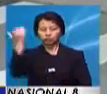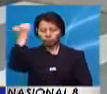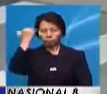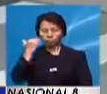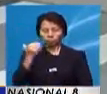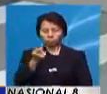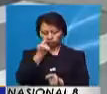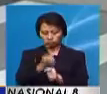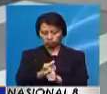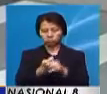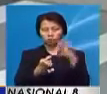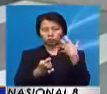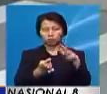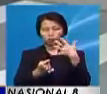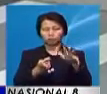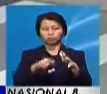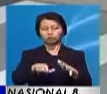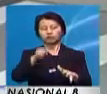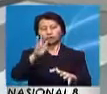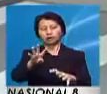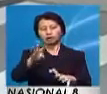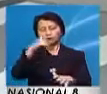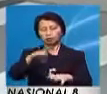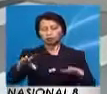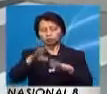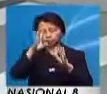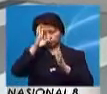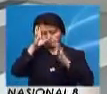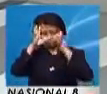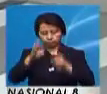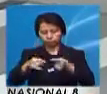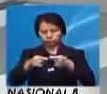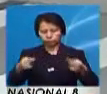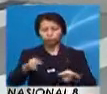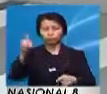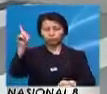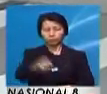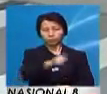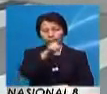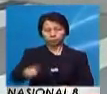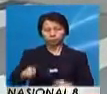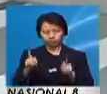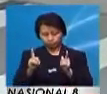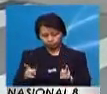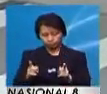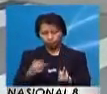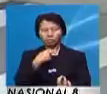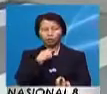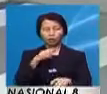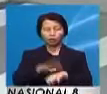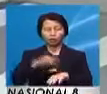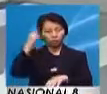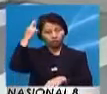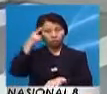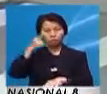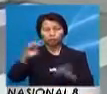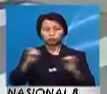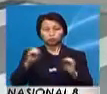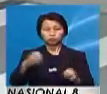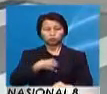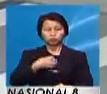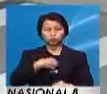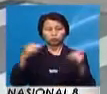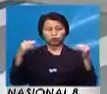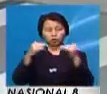kemudiannya menetapkan pada 15 April ini untuk membuat keputusan membatalkan perenggan yang terjejas atas alasan tiada komen yang